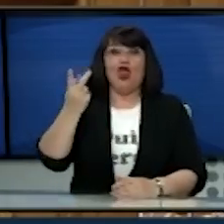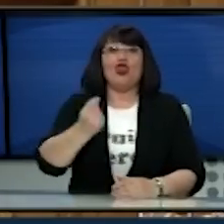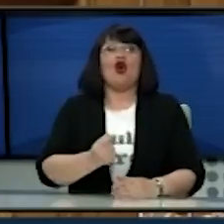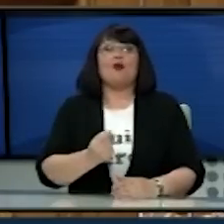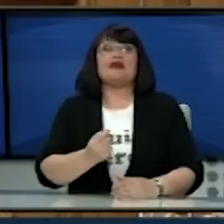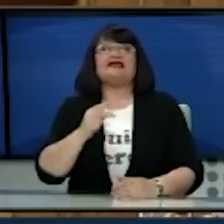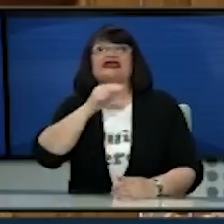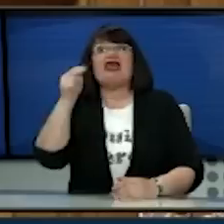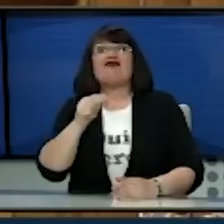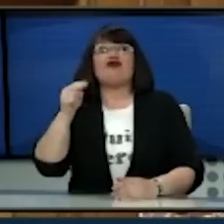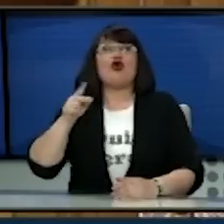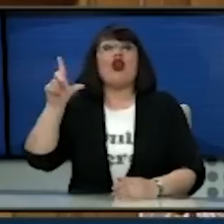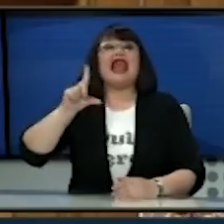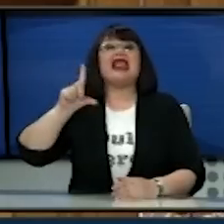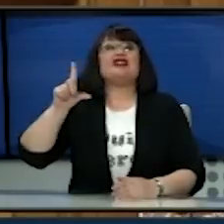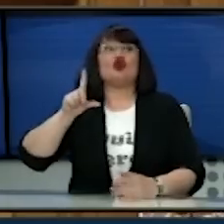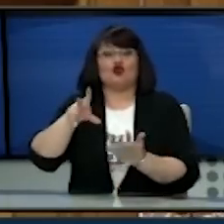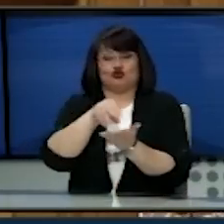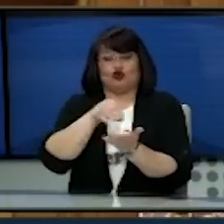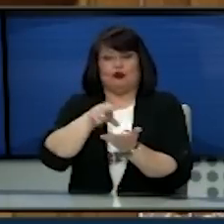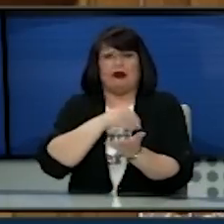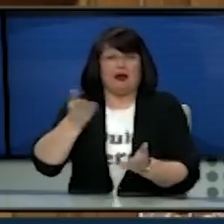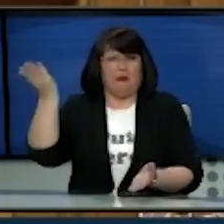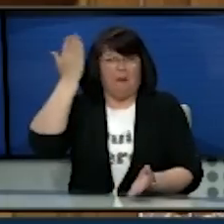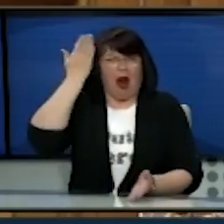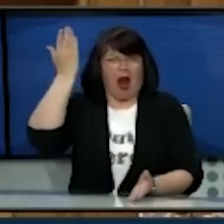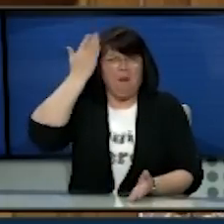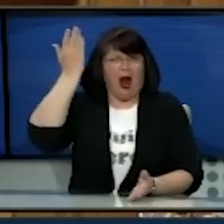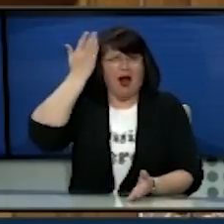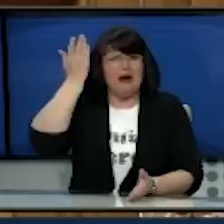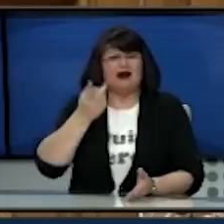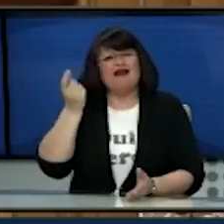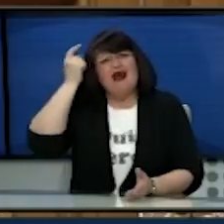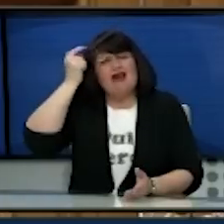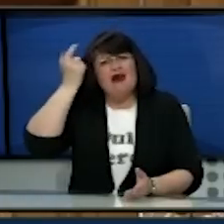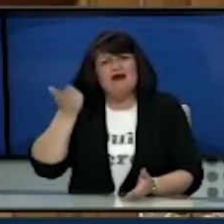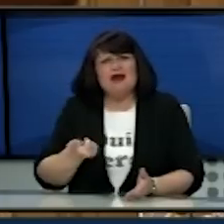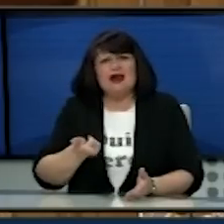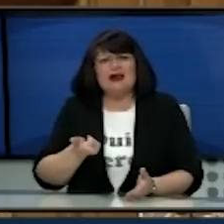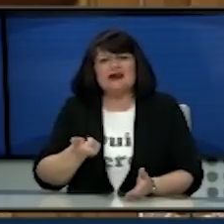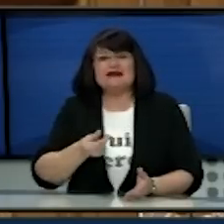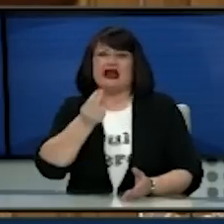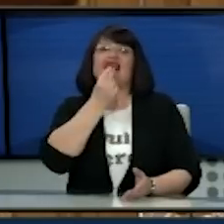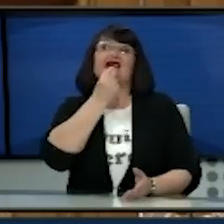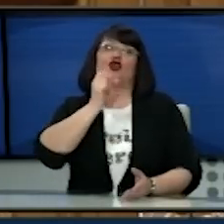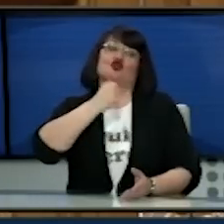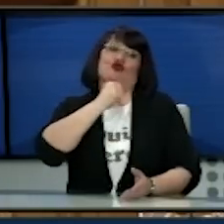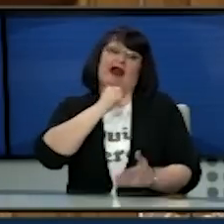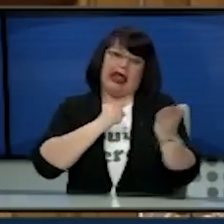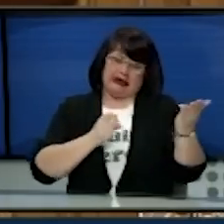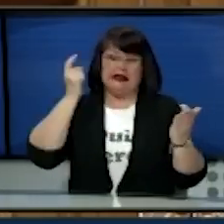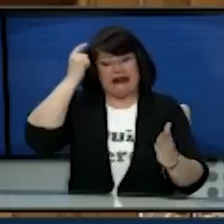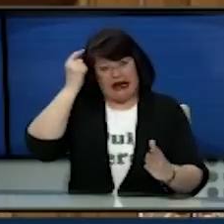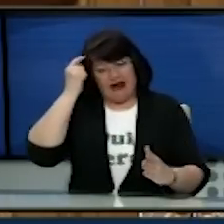το λίτρο. Το σούπερ μάρκετ έχει εκτιναχθεί. Καταλαβαίνουμε ότι εσείς δεν τρώτε σουβλάκια συνήθως,